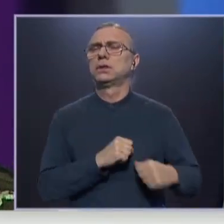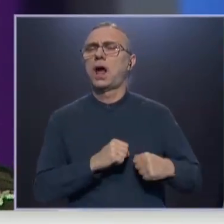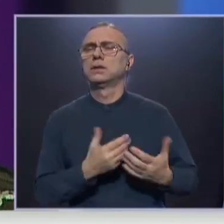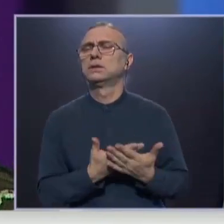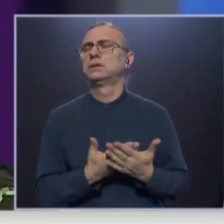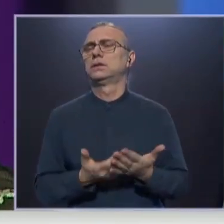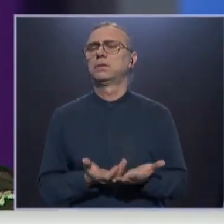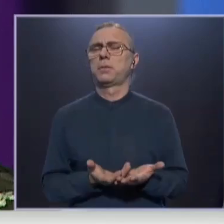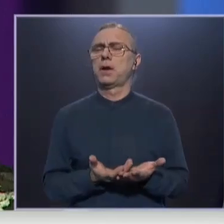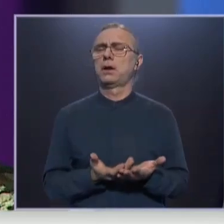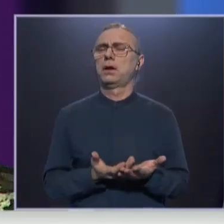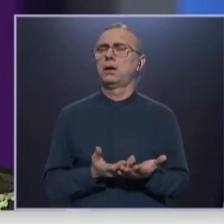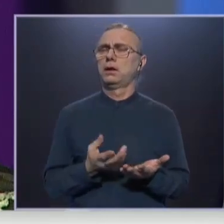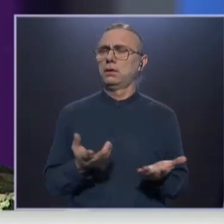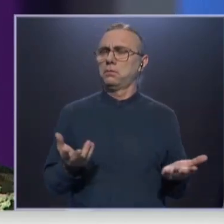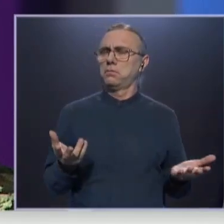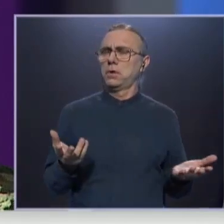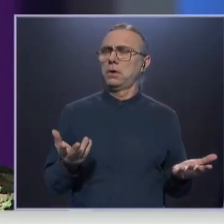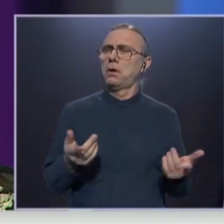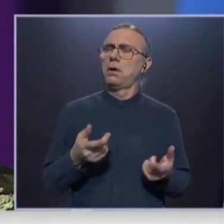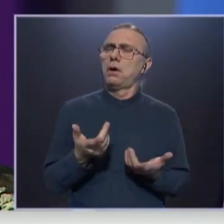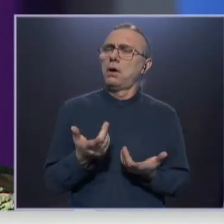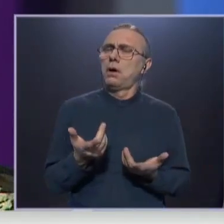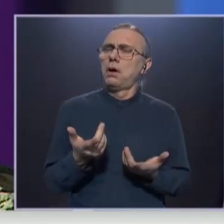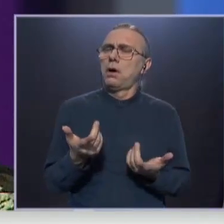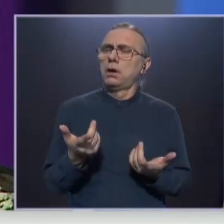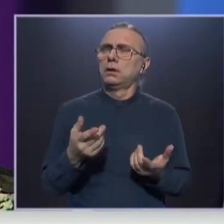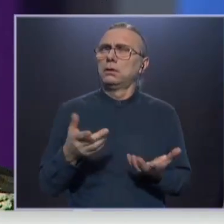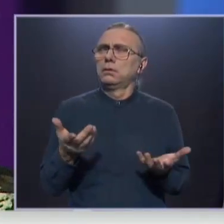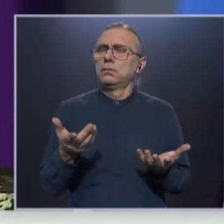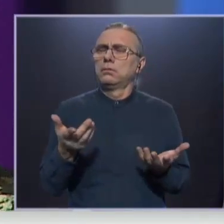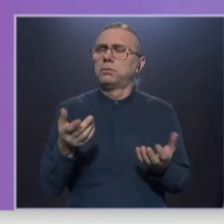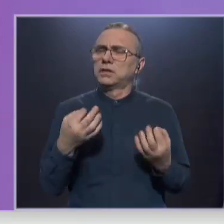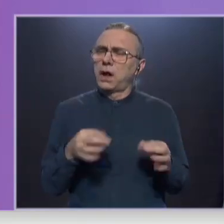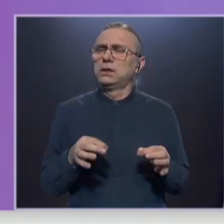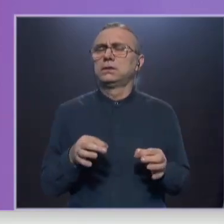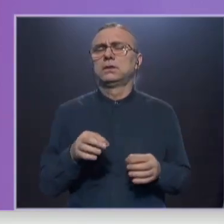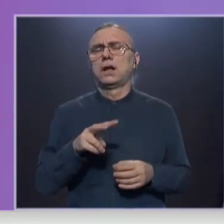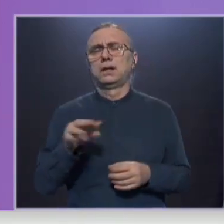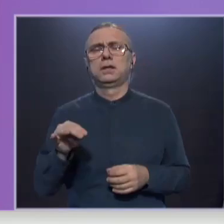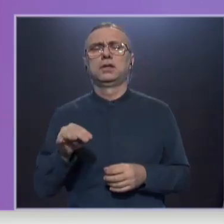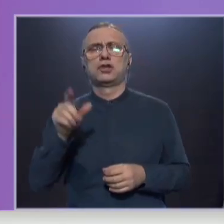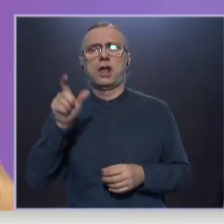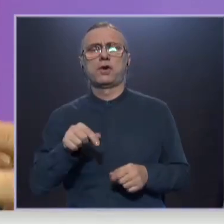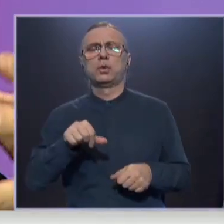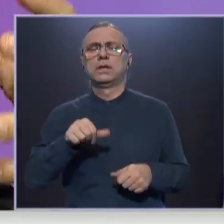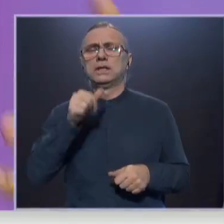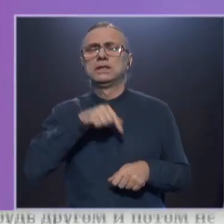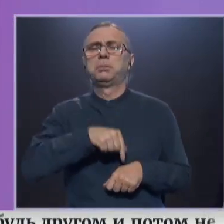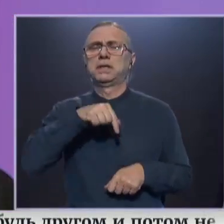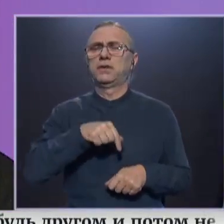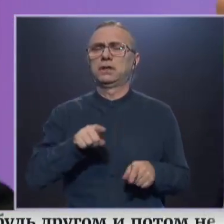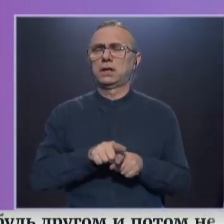искусство от Бога. Так позволительно ли человеку испытывать такие бушующие чувства? Чувства – это здорово. Господь нас создал